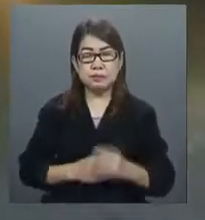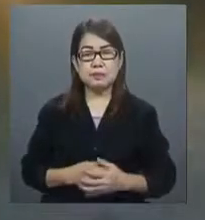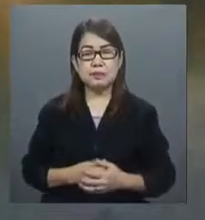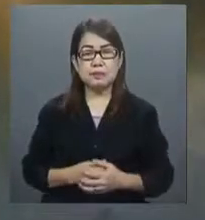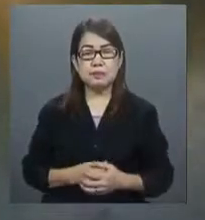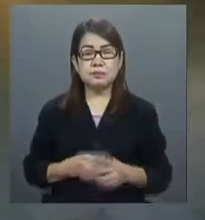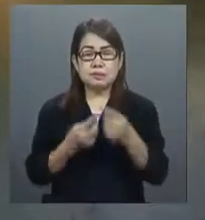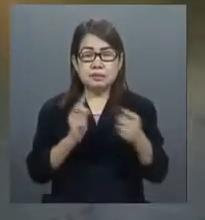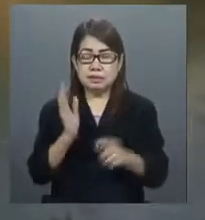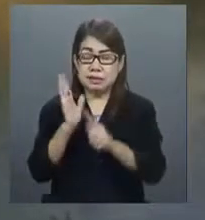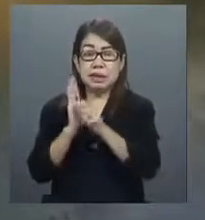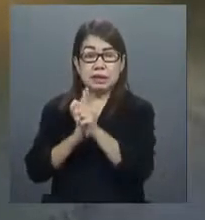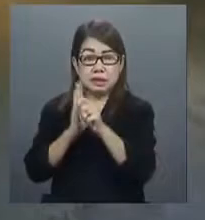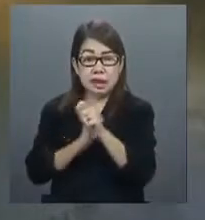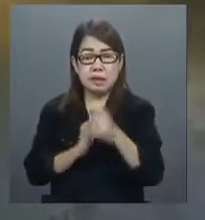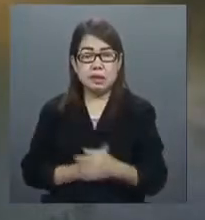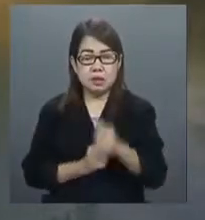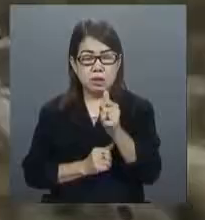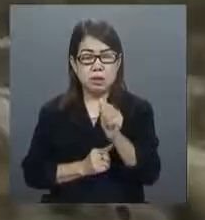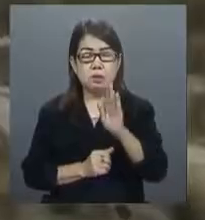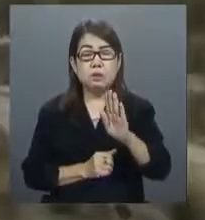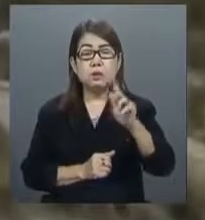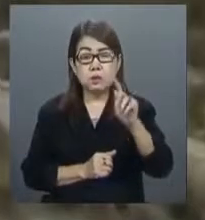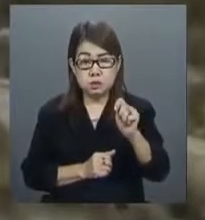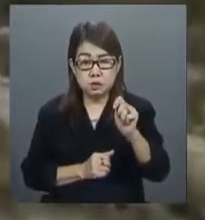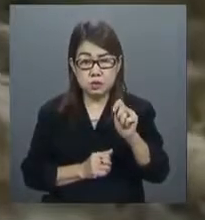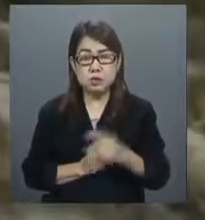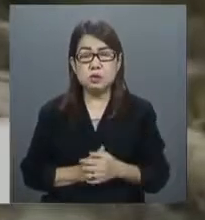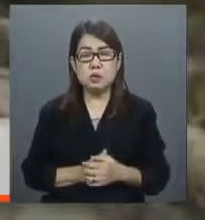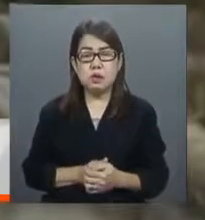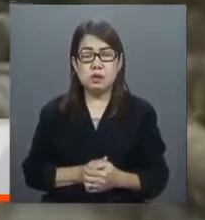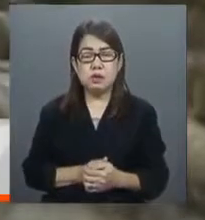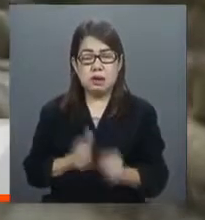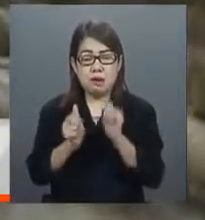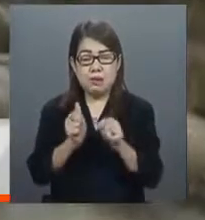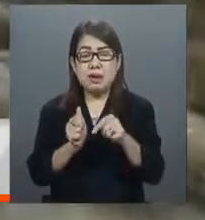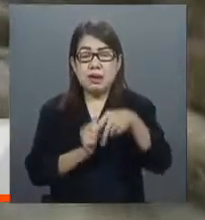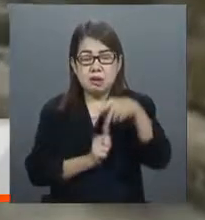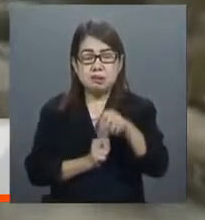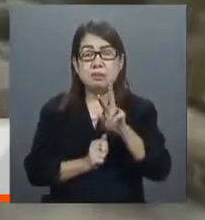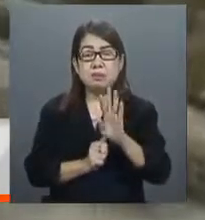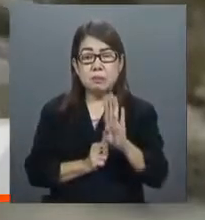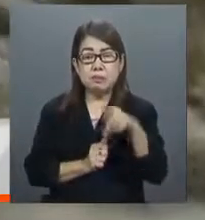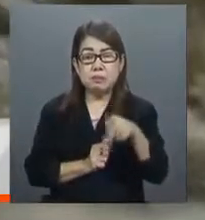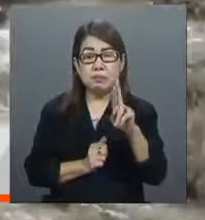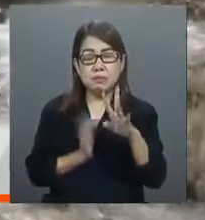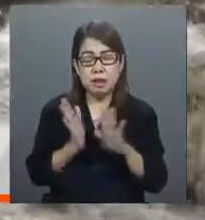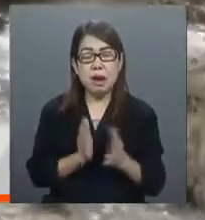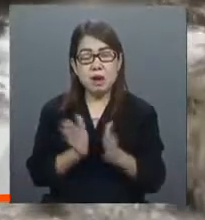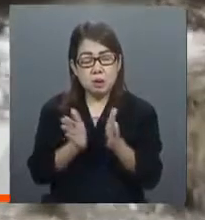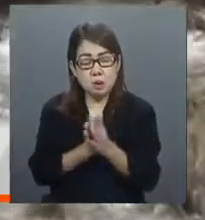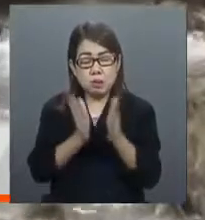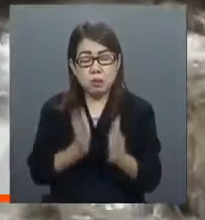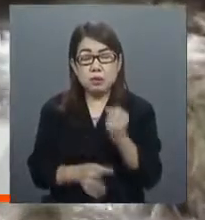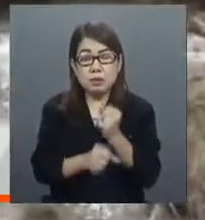ส่วนที่จังหวัดตากนะคะทางองค์การบริหารส่วนตำบลวาเล่อำเภอพบพระและเจ้าหน้าที่ป้องกันและบรรเทาสาธารณภัย